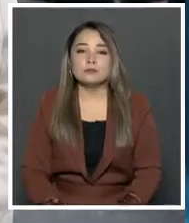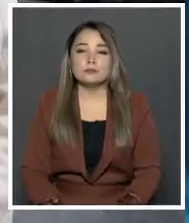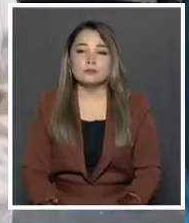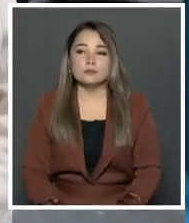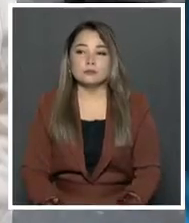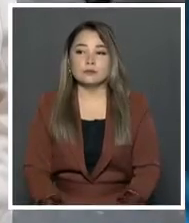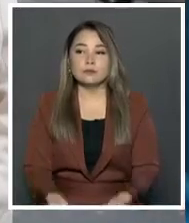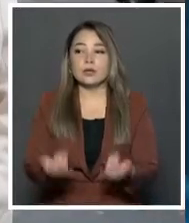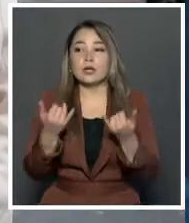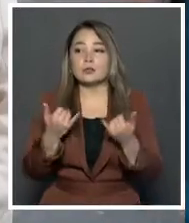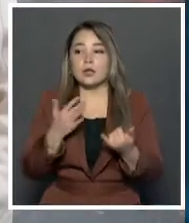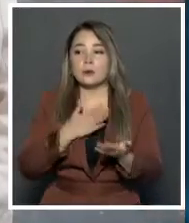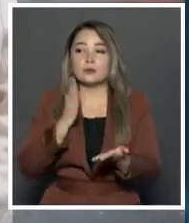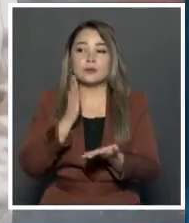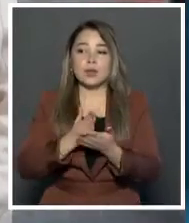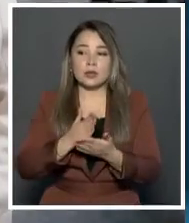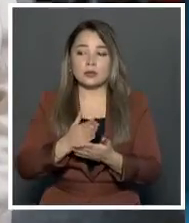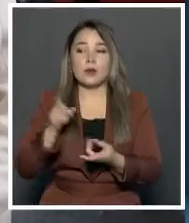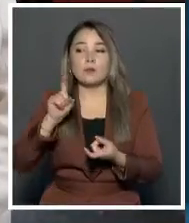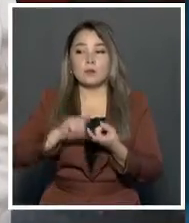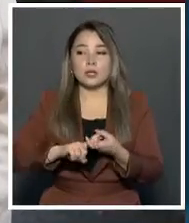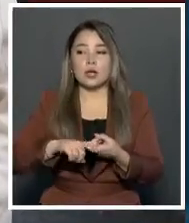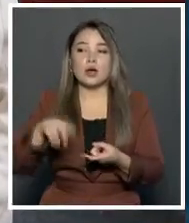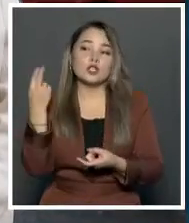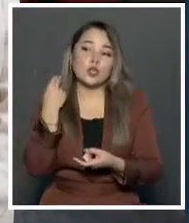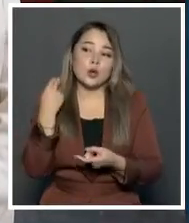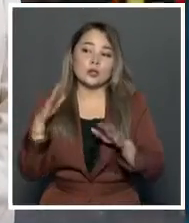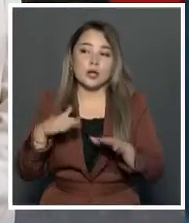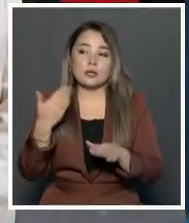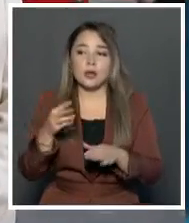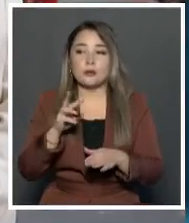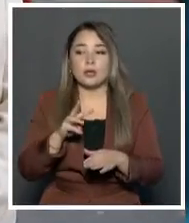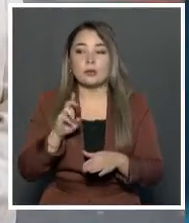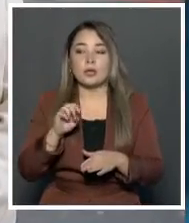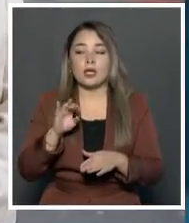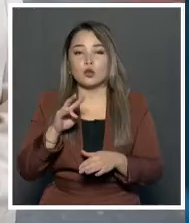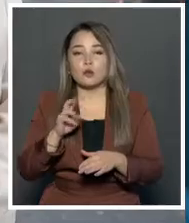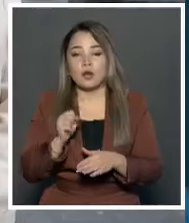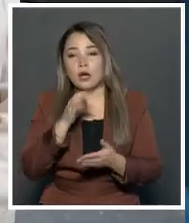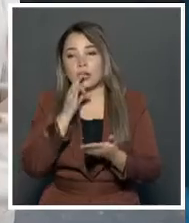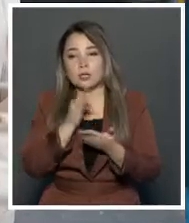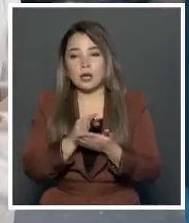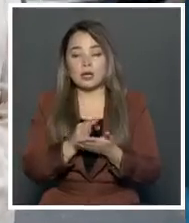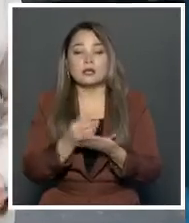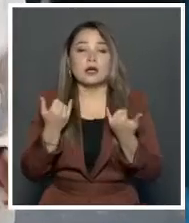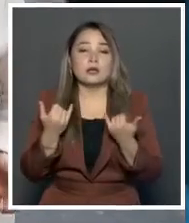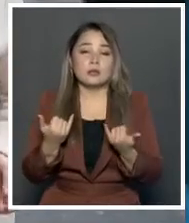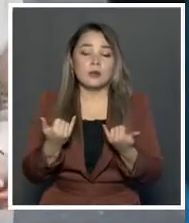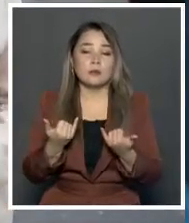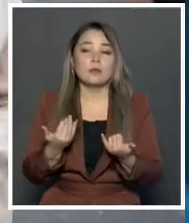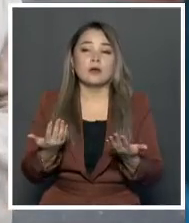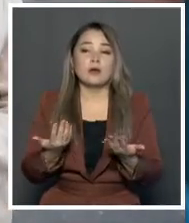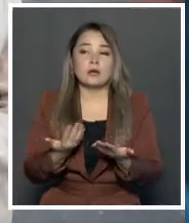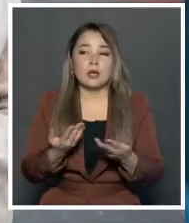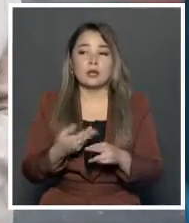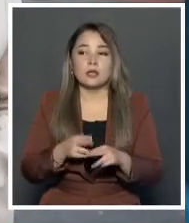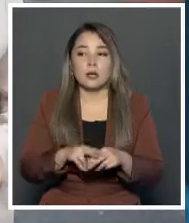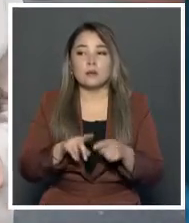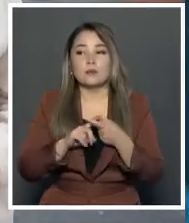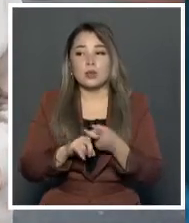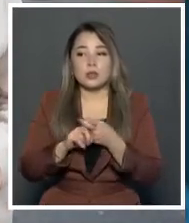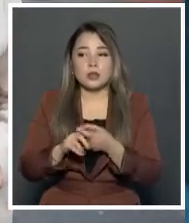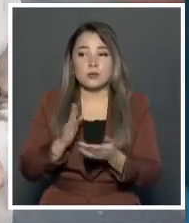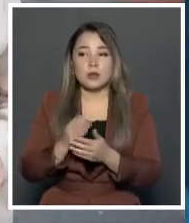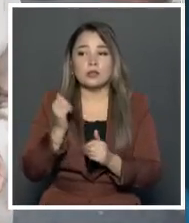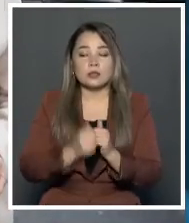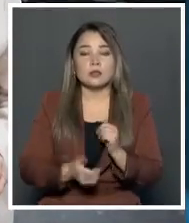Я ал қазір бізбен тікелей байланыста Лондондағы тілшіміз Марина Бекенова тұр. Марина, қазір күніне қанша адам індет жұқтыруда? Күн сайын